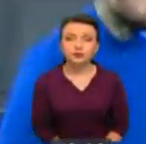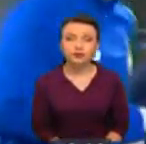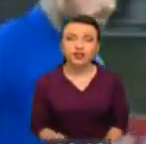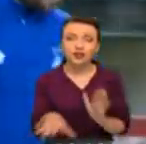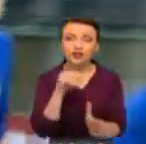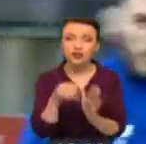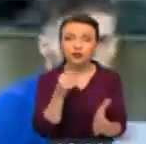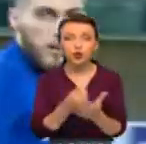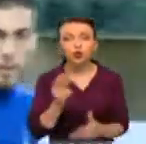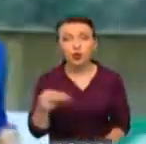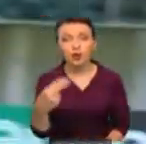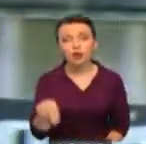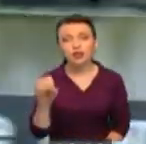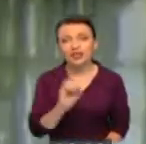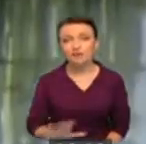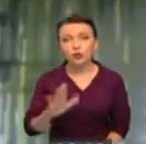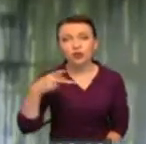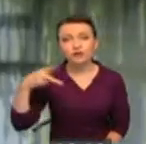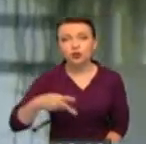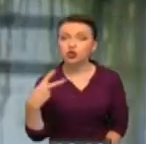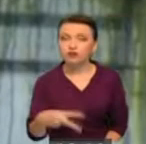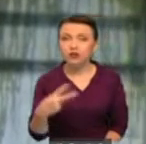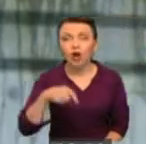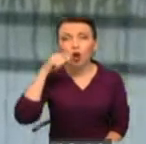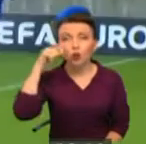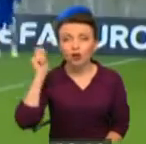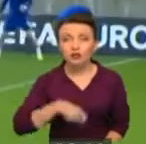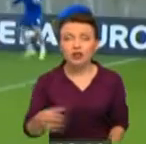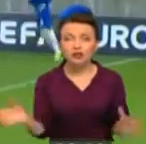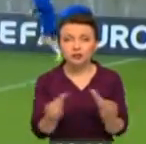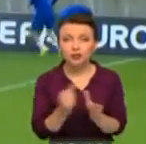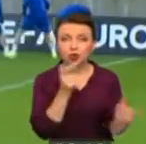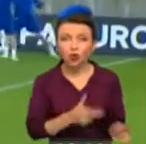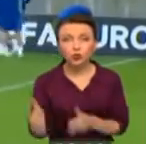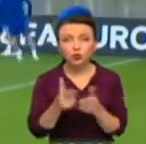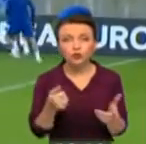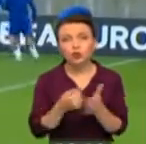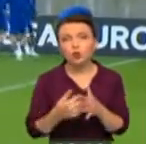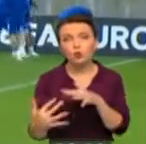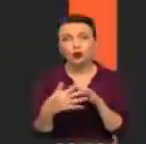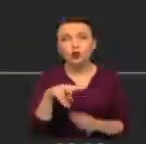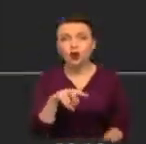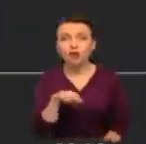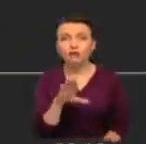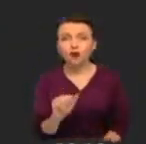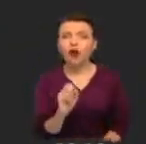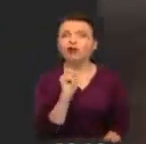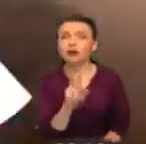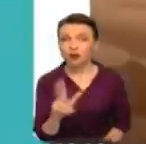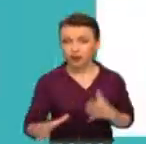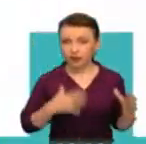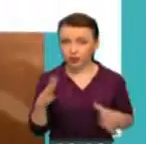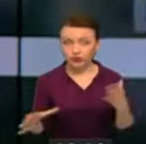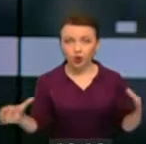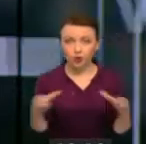Відбір до чемпіонату Європи 2020. Українська збірна готується до матчу з Литвою. І як тренується команда?